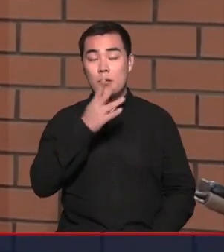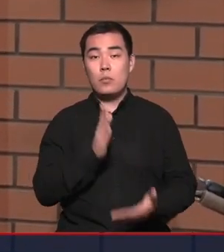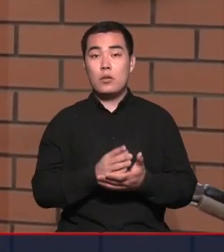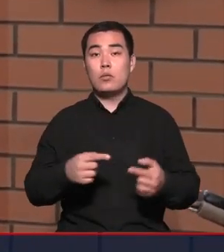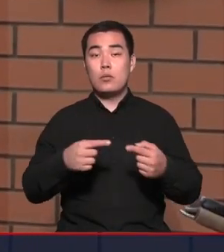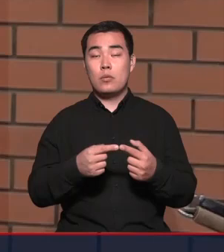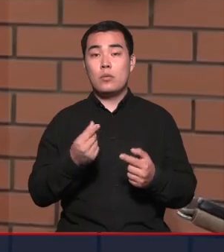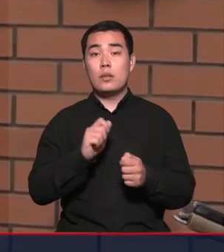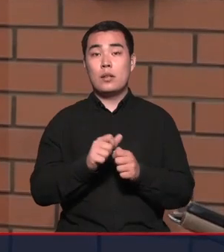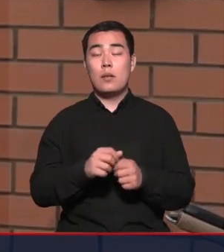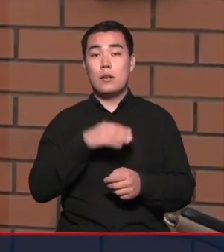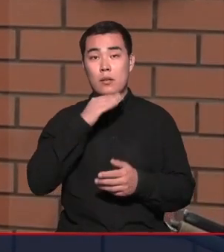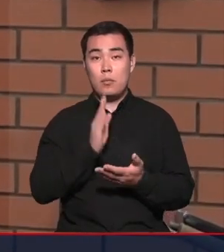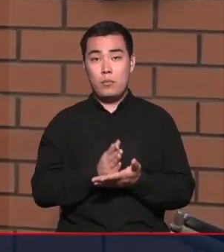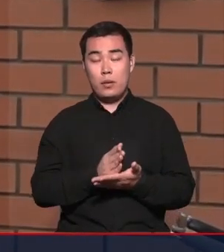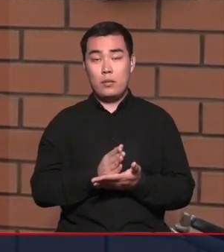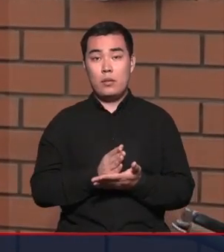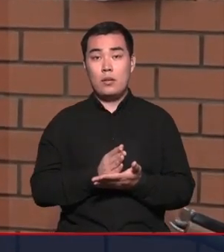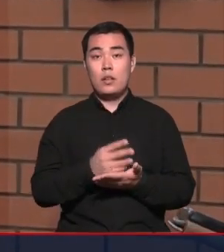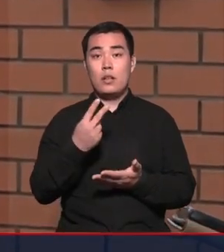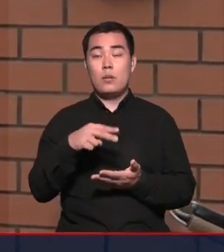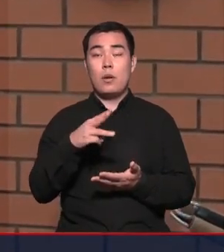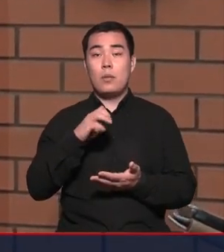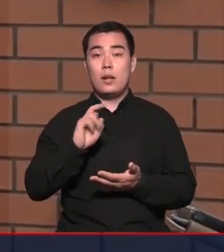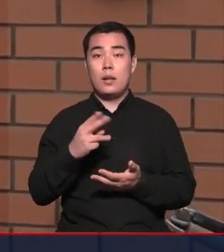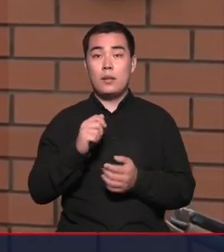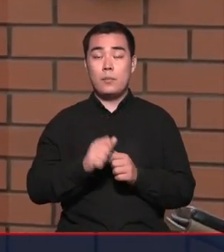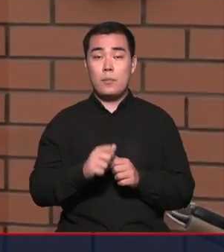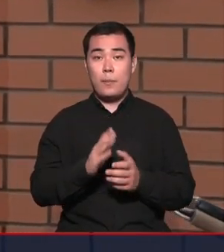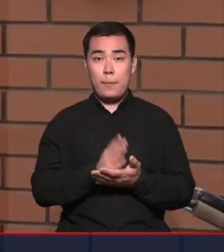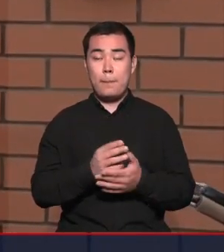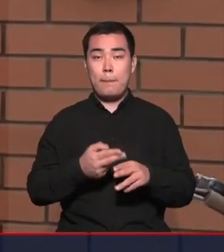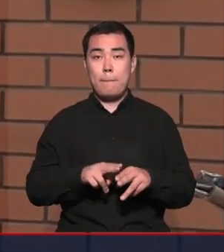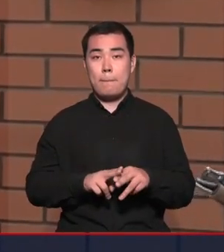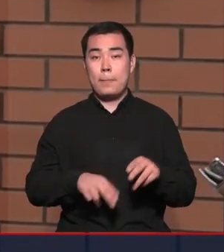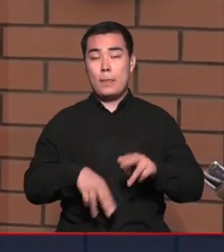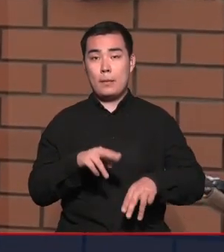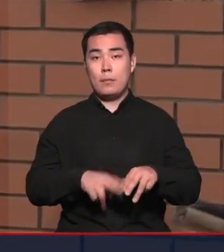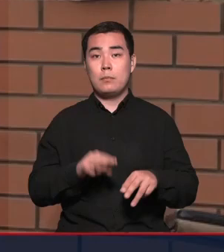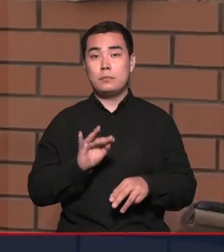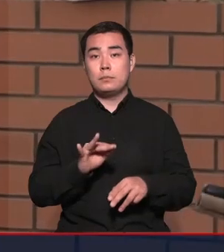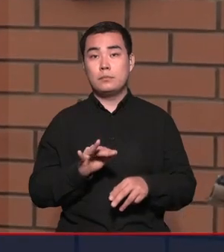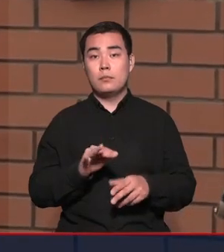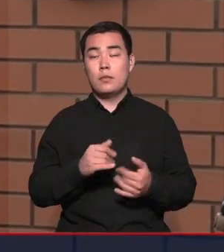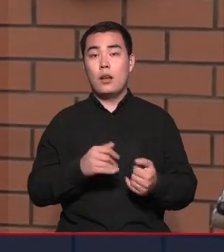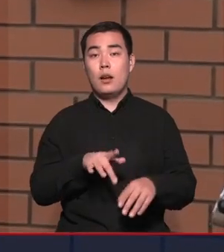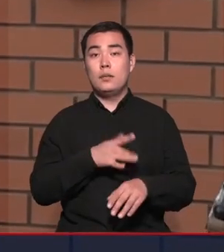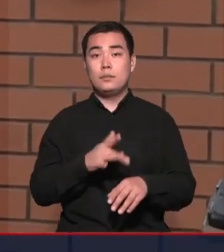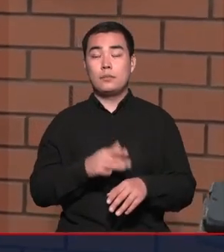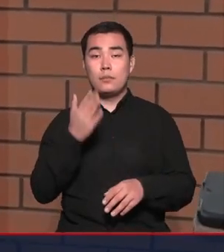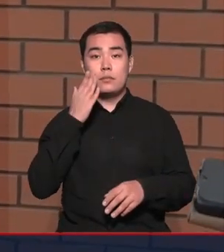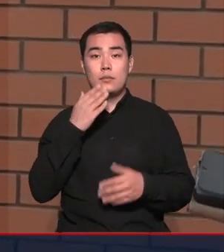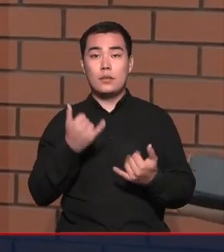бар. ЕРЖ компаниясы 20 миллиард теңге бөліп отыр болса, құрылысқа қалада где-то